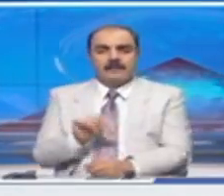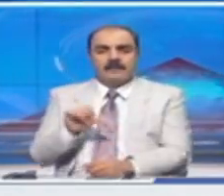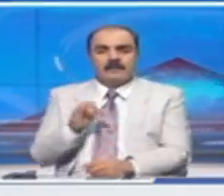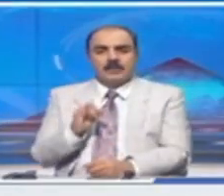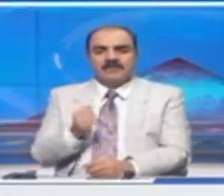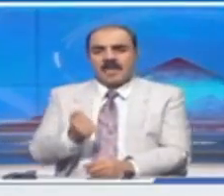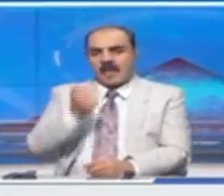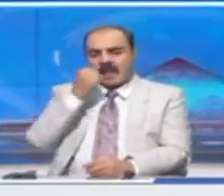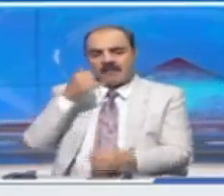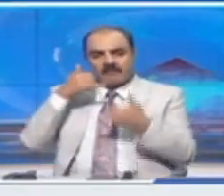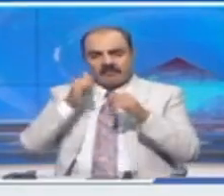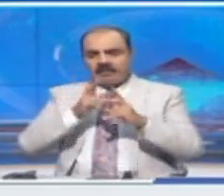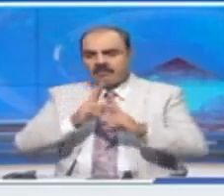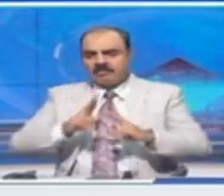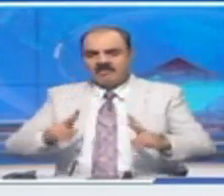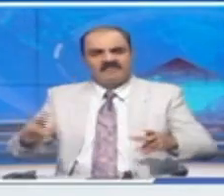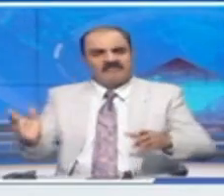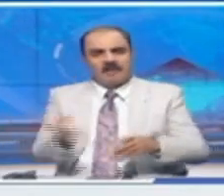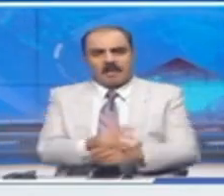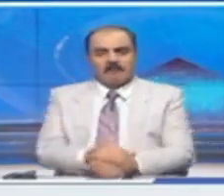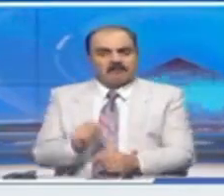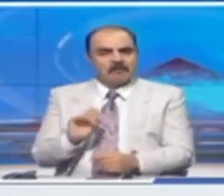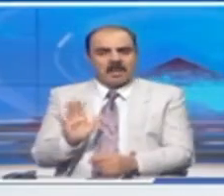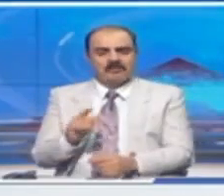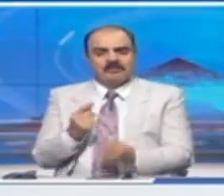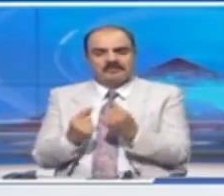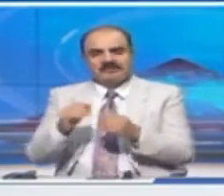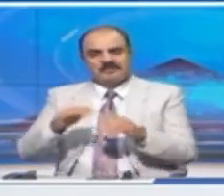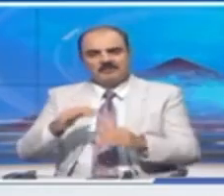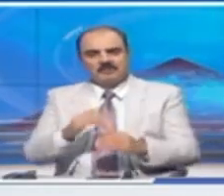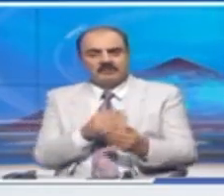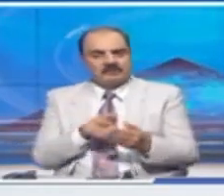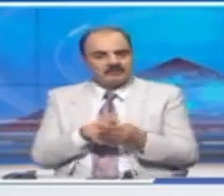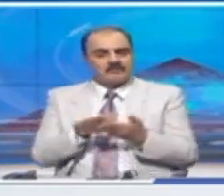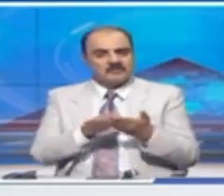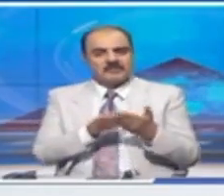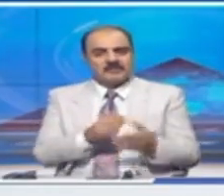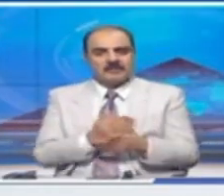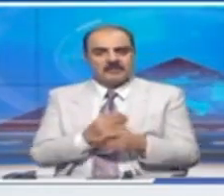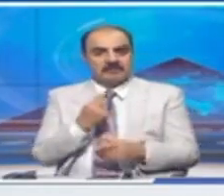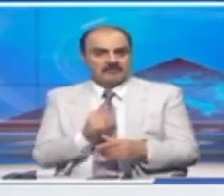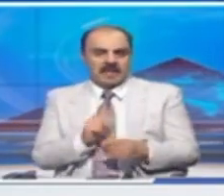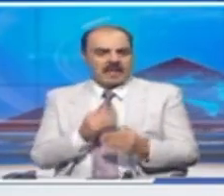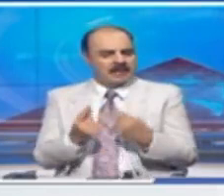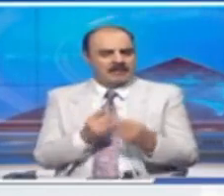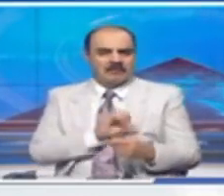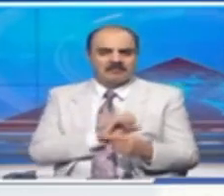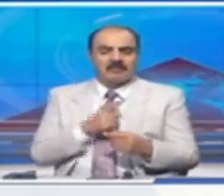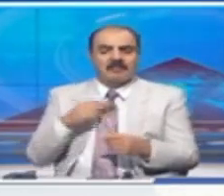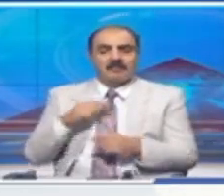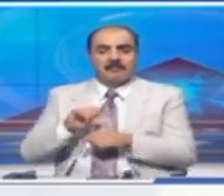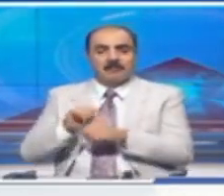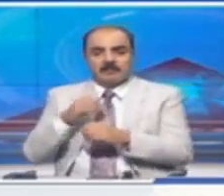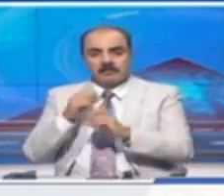وعلاج وتحصين 59 ألف رأس ماشية مجانا لصغار المزارعين. وتأتي تلك القافلة تماشيا مع سياسة